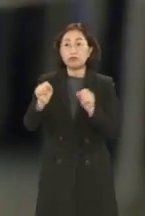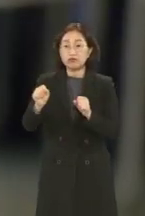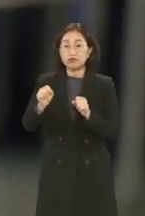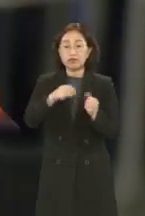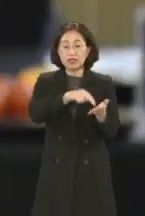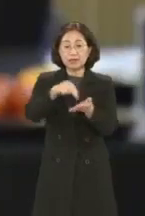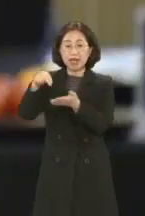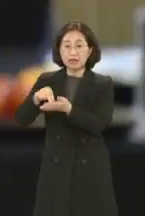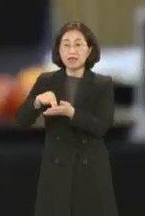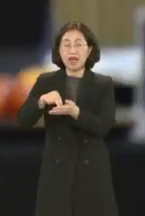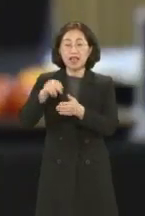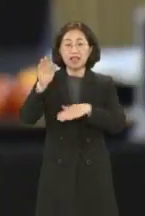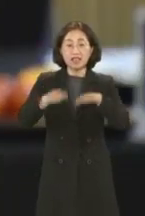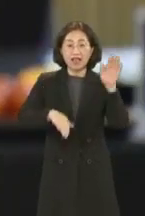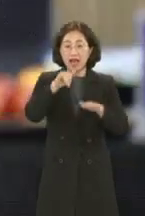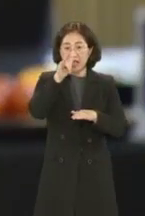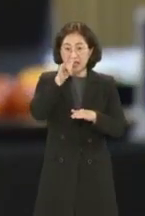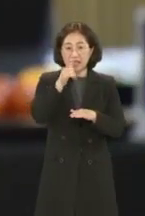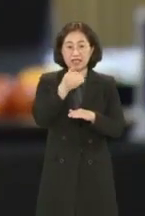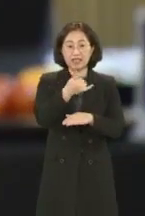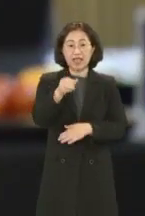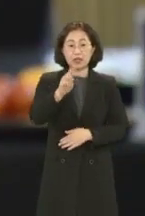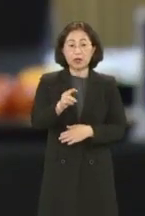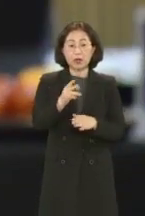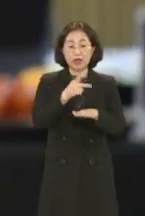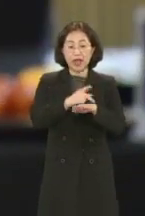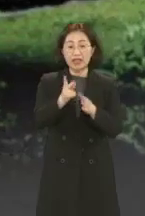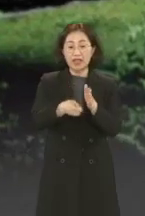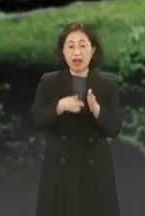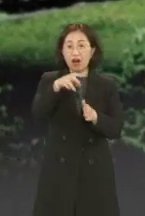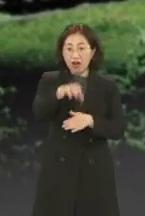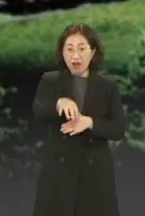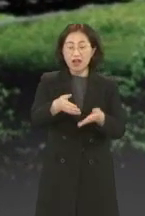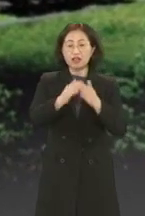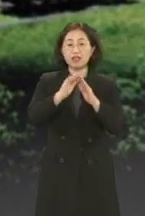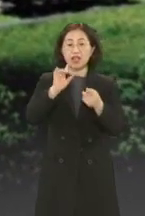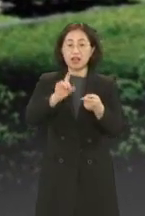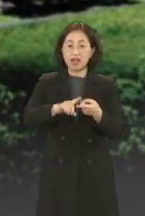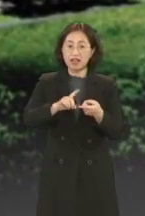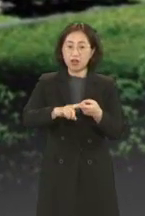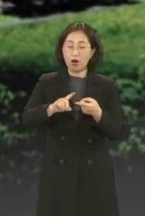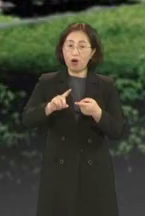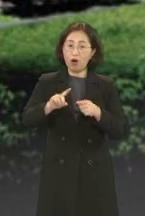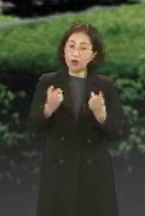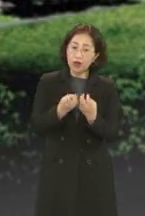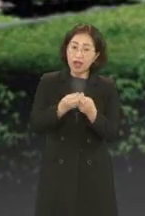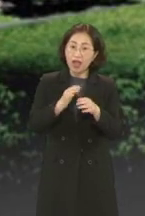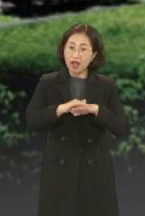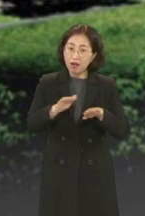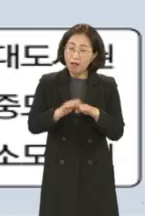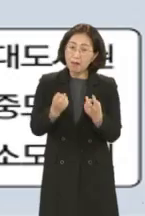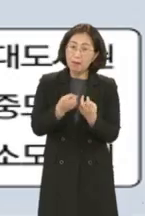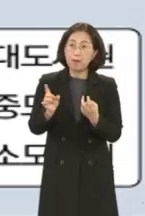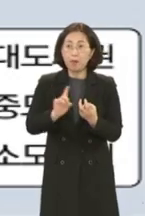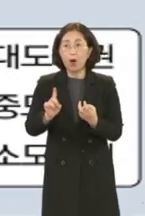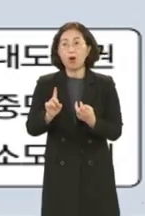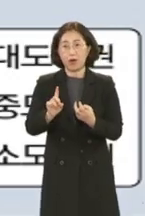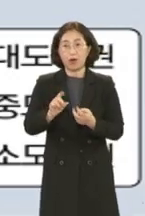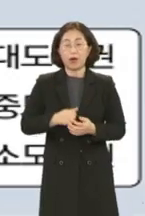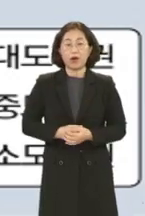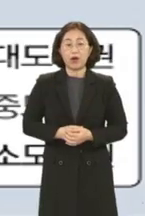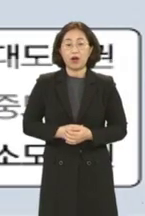좁히지 못하는 KTX 세종역 신설처럼 지역별 이해관계가 얽힌 사안을 어떻게 정리하느냐는 과제입니다.